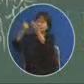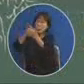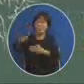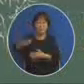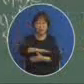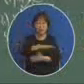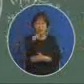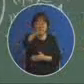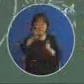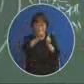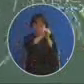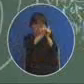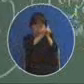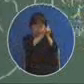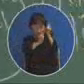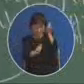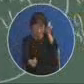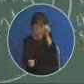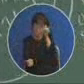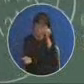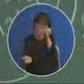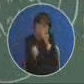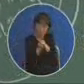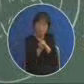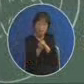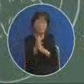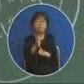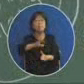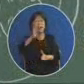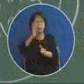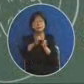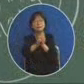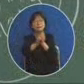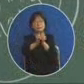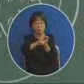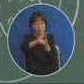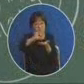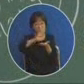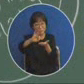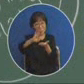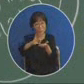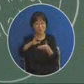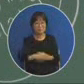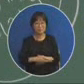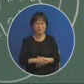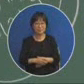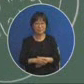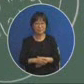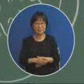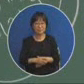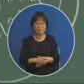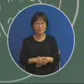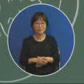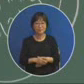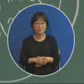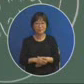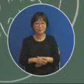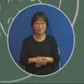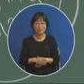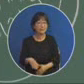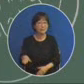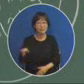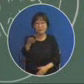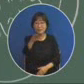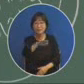you as the unprecedented, never to be repeated person. What does this mean? 여기 뭐 교사도 교수도 선생님들